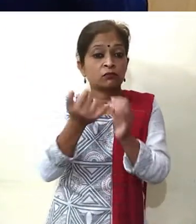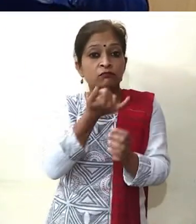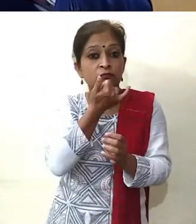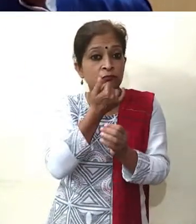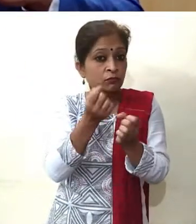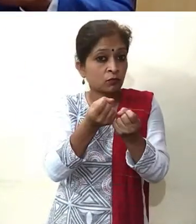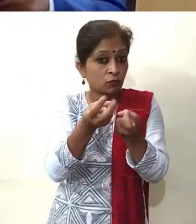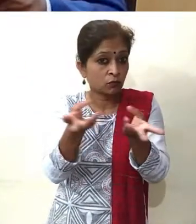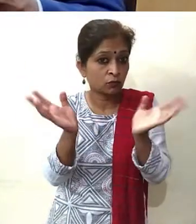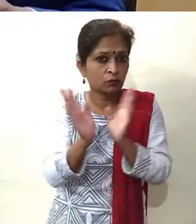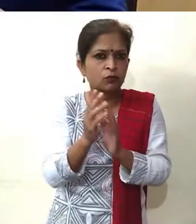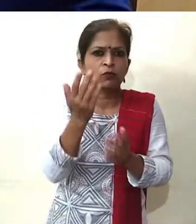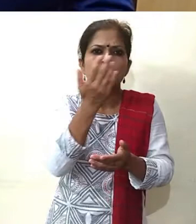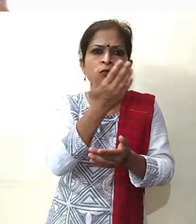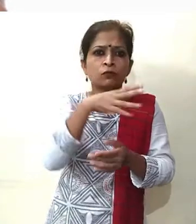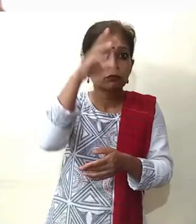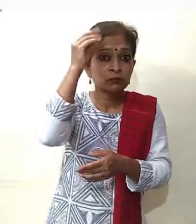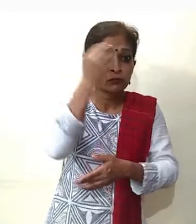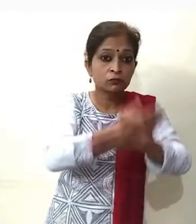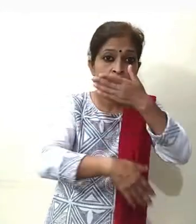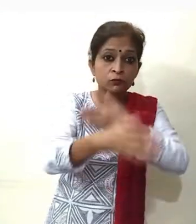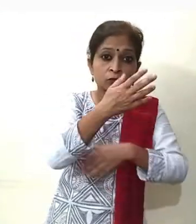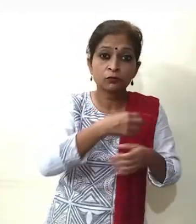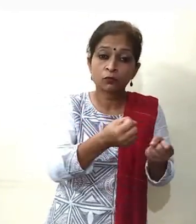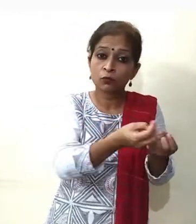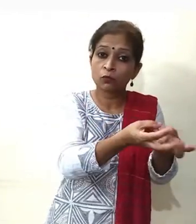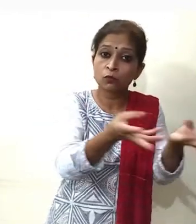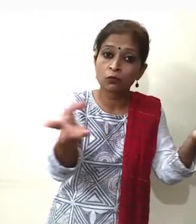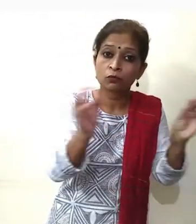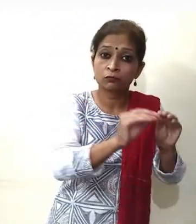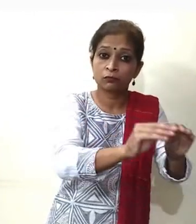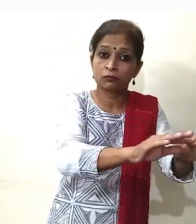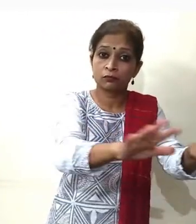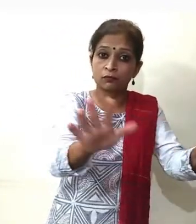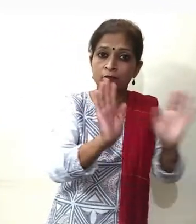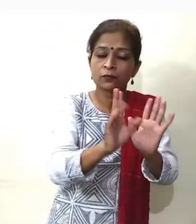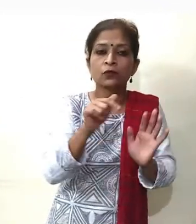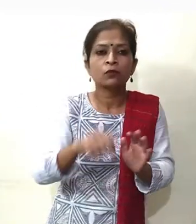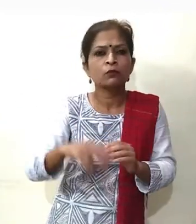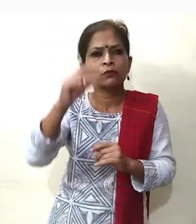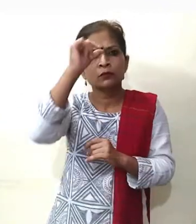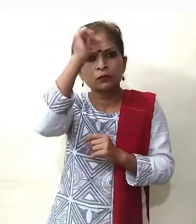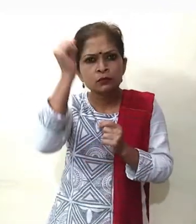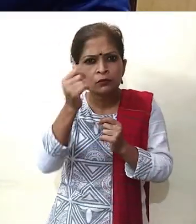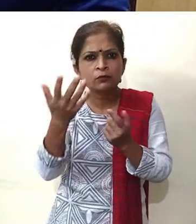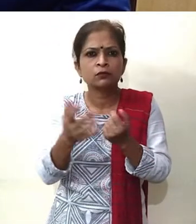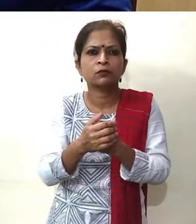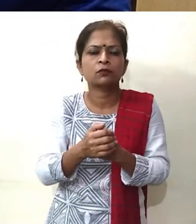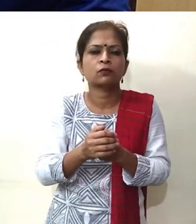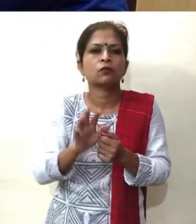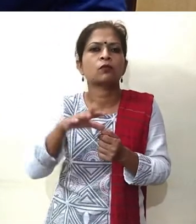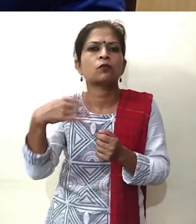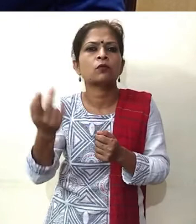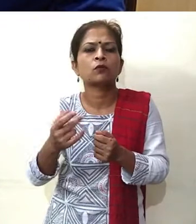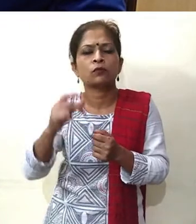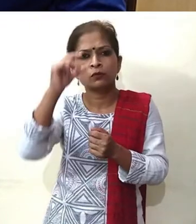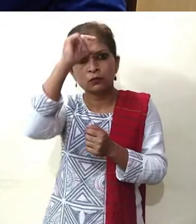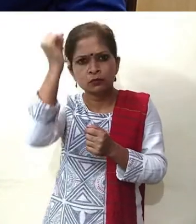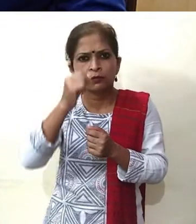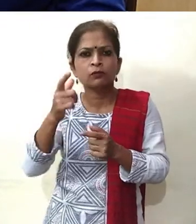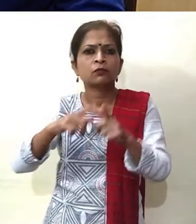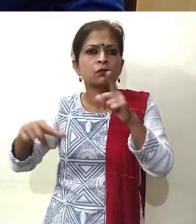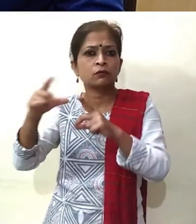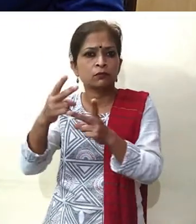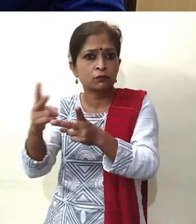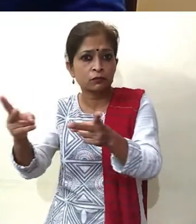हैं। लर्निंग डिसेबिलिटी बहुत ज़्यादा बढ़ जाता है। वही चीज़ अगर आप देखें हिंदी हो या दूसरी कोई भारतीय